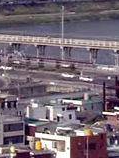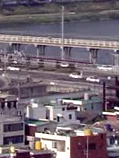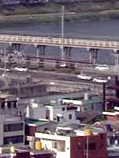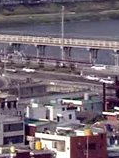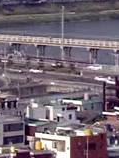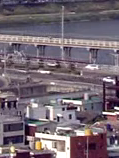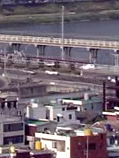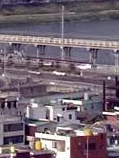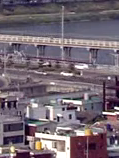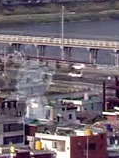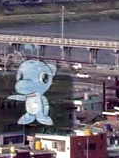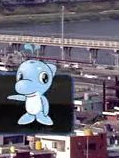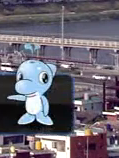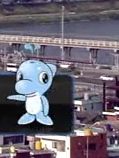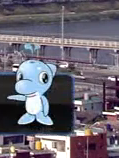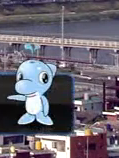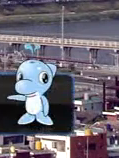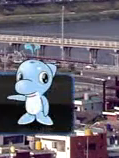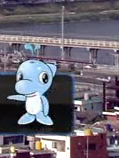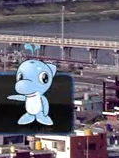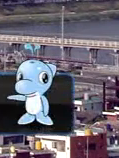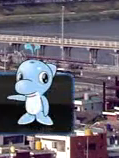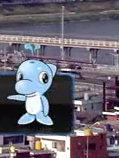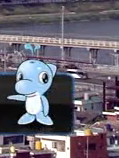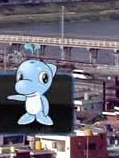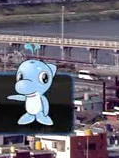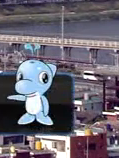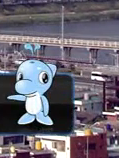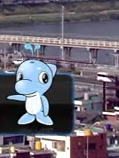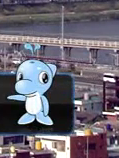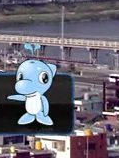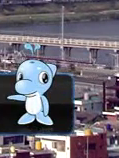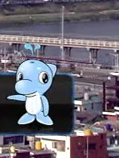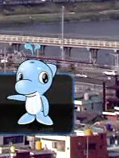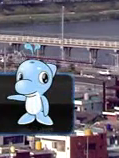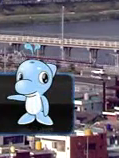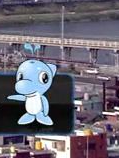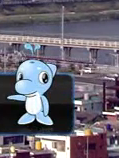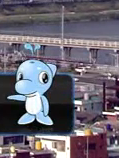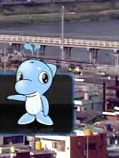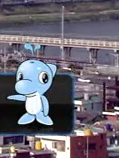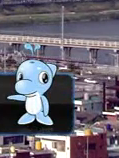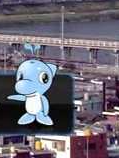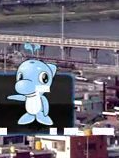이상으로 5월 17일 목요일 UBC 뉴스 투데이를 마칩니다. 고맙습니다.